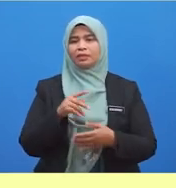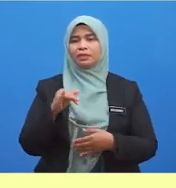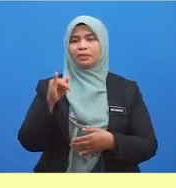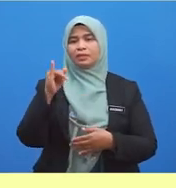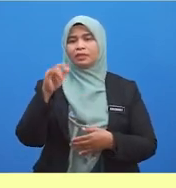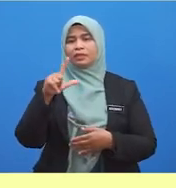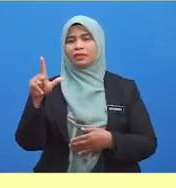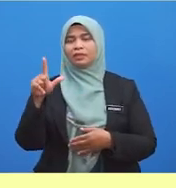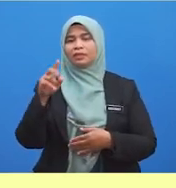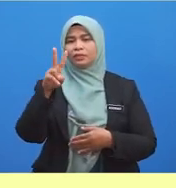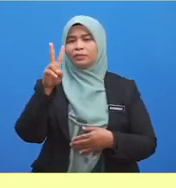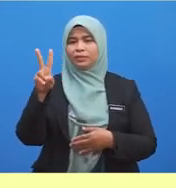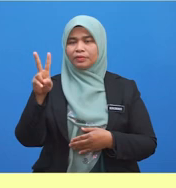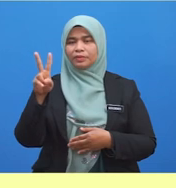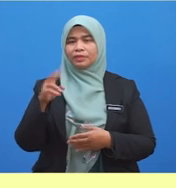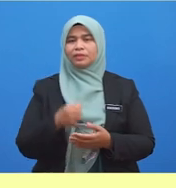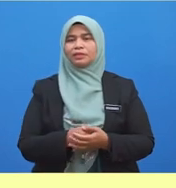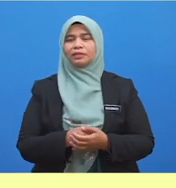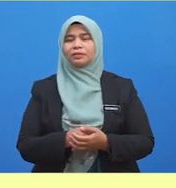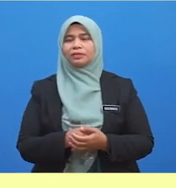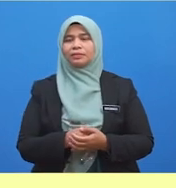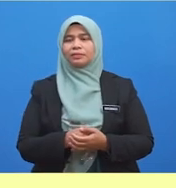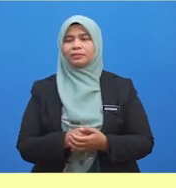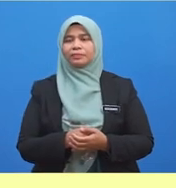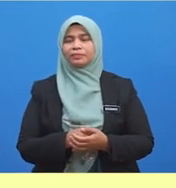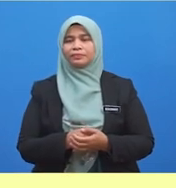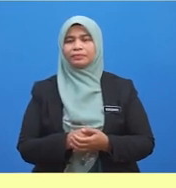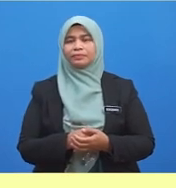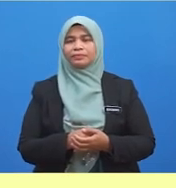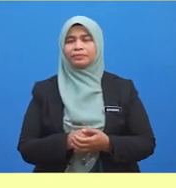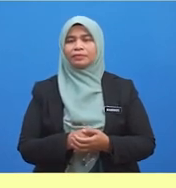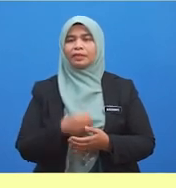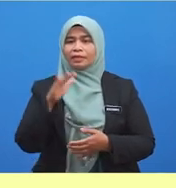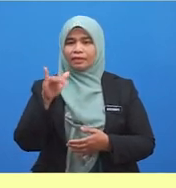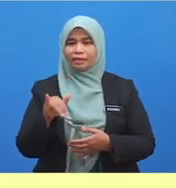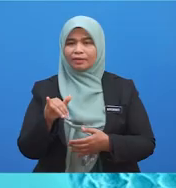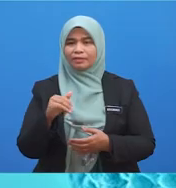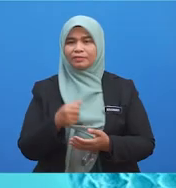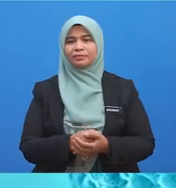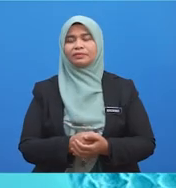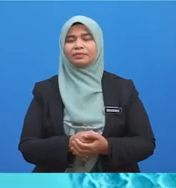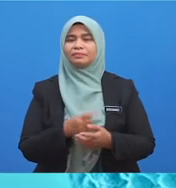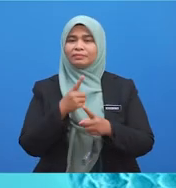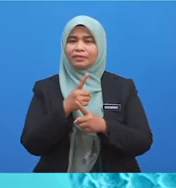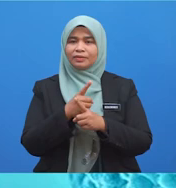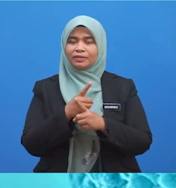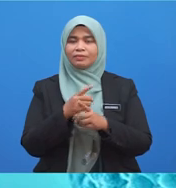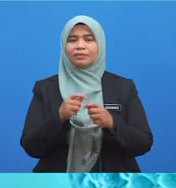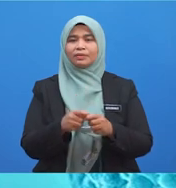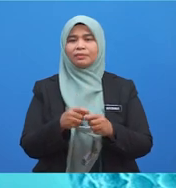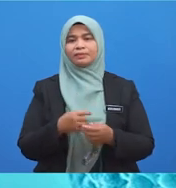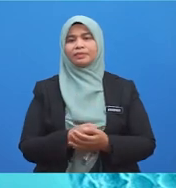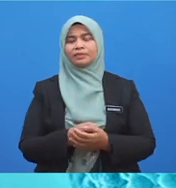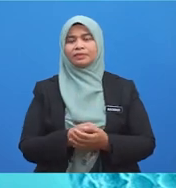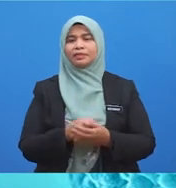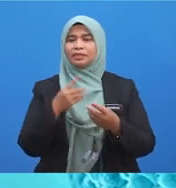Ya, betul. Tepat sekali. Jawapannya ialah 11. Mari kita lihat